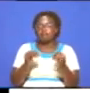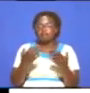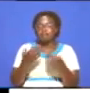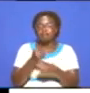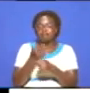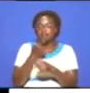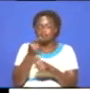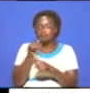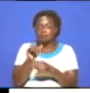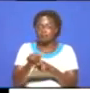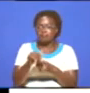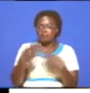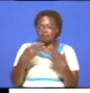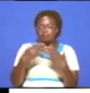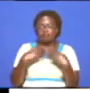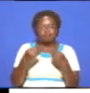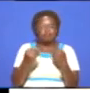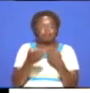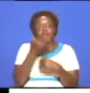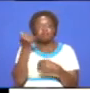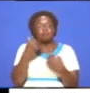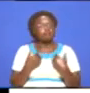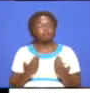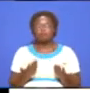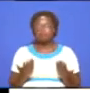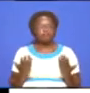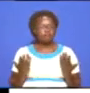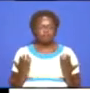kwamba watu wako na afya bora.